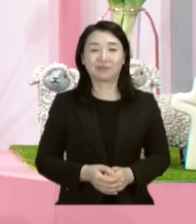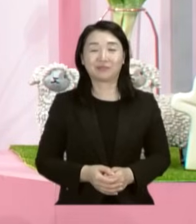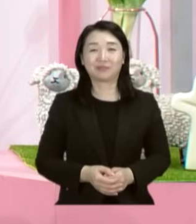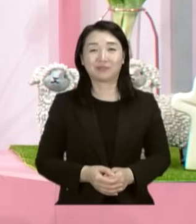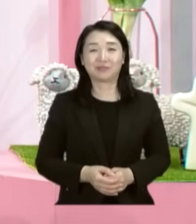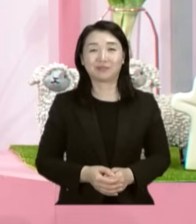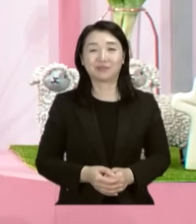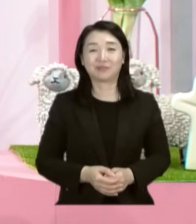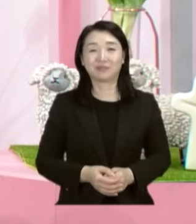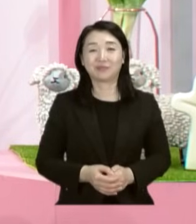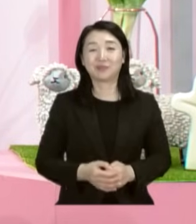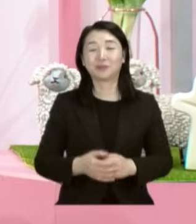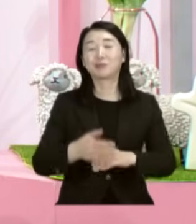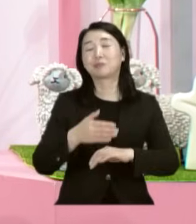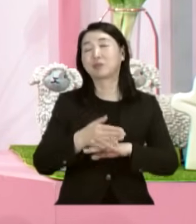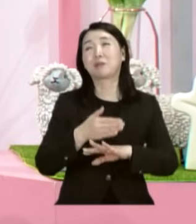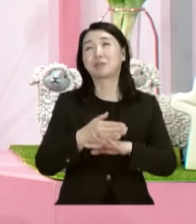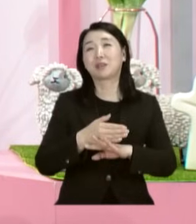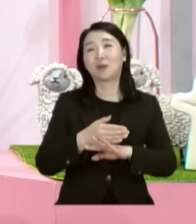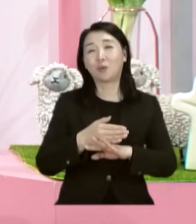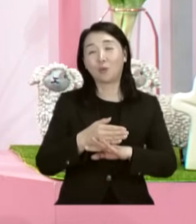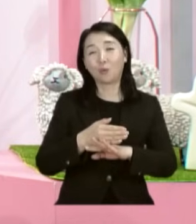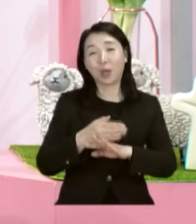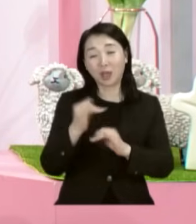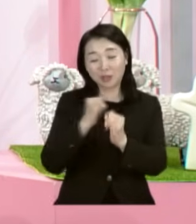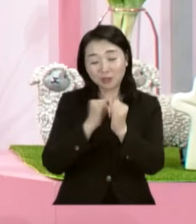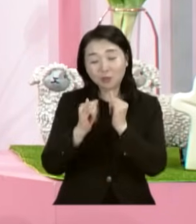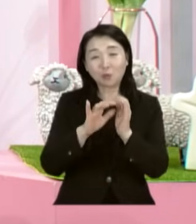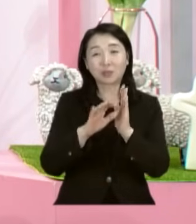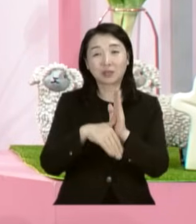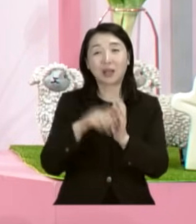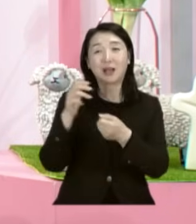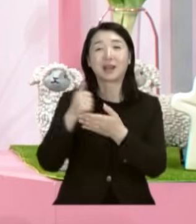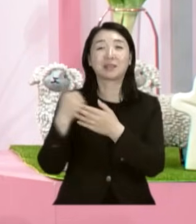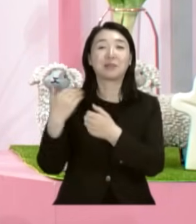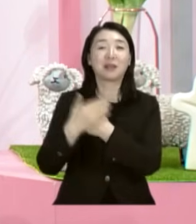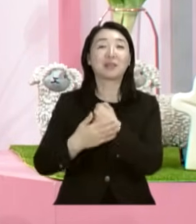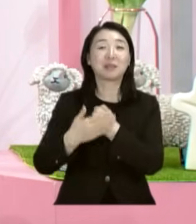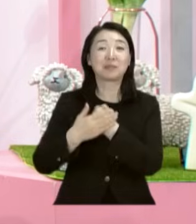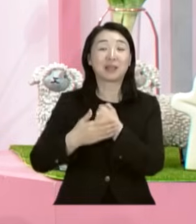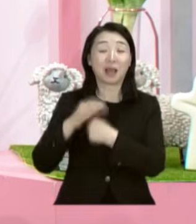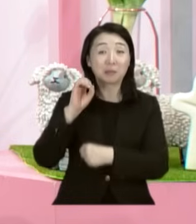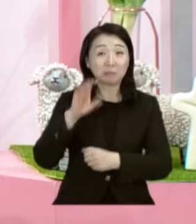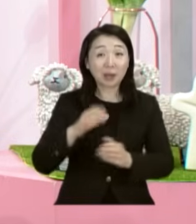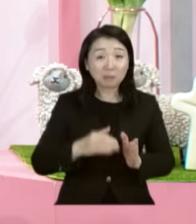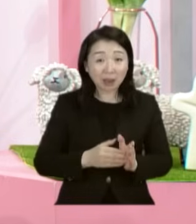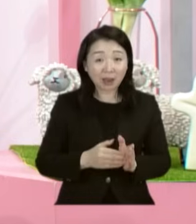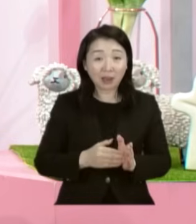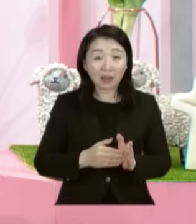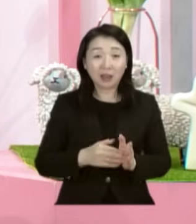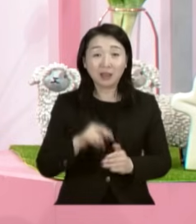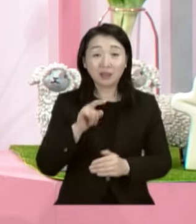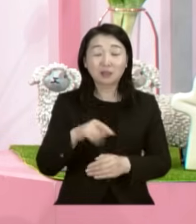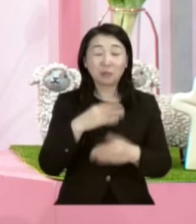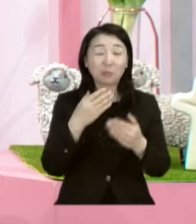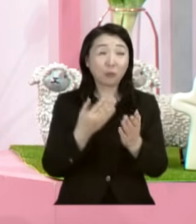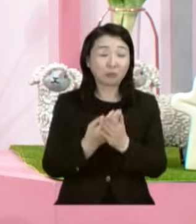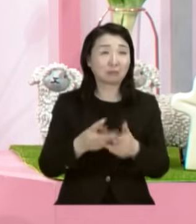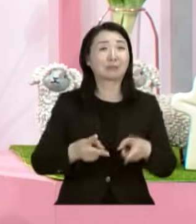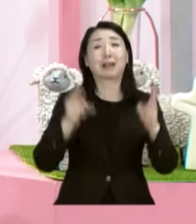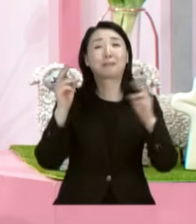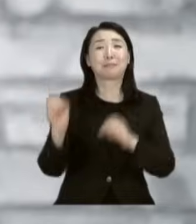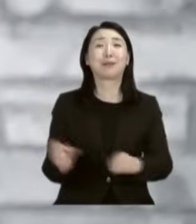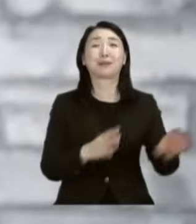그러고 또 이제 너무 감사하더라고요 인터뷰할 때도 아 이거 하나님의 은혜입니다라고 했는데 이제 그 부분은 안